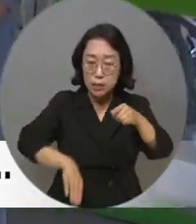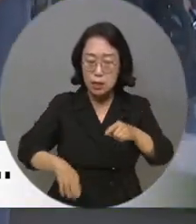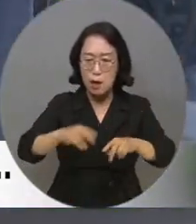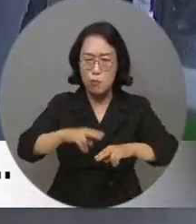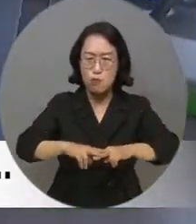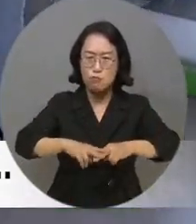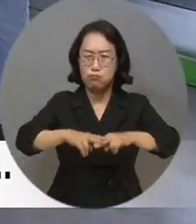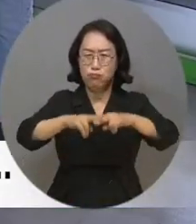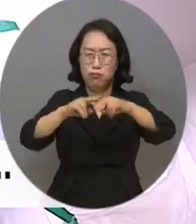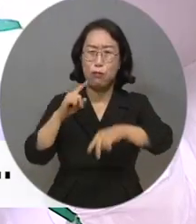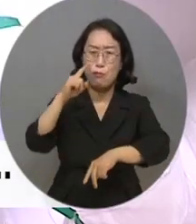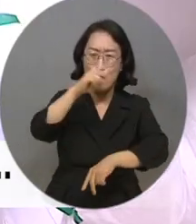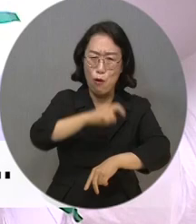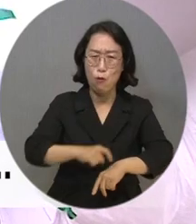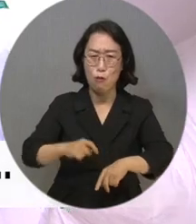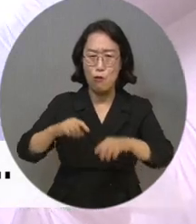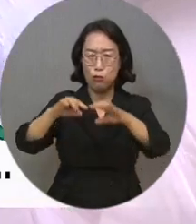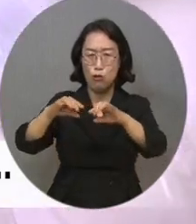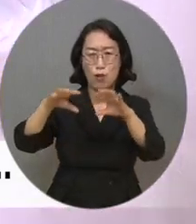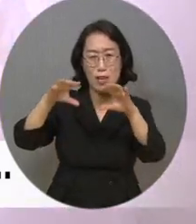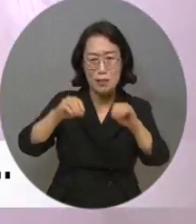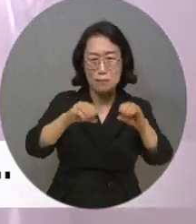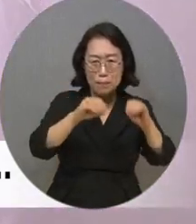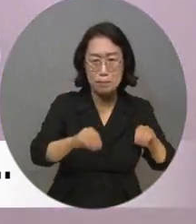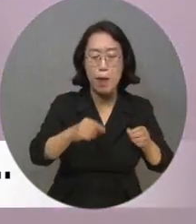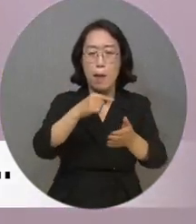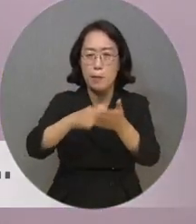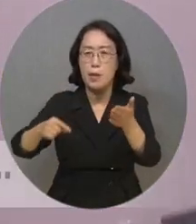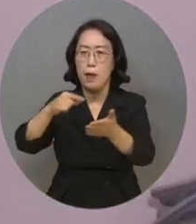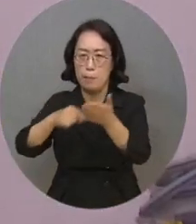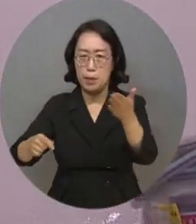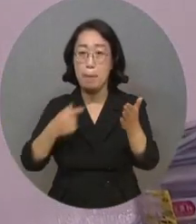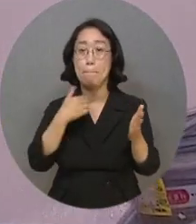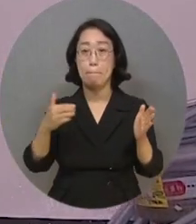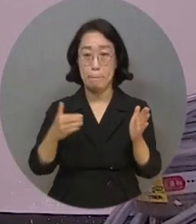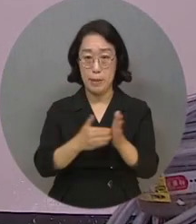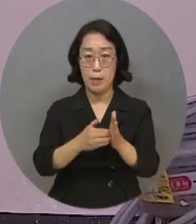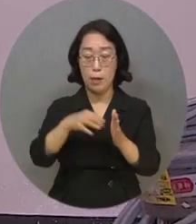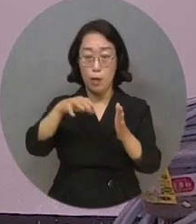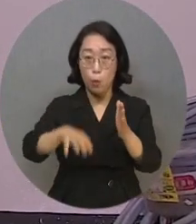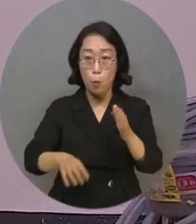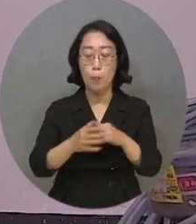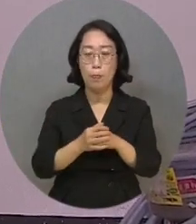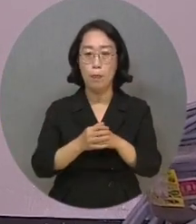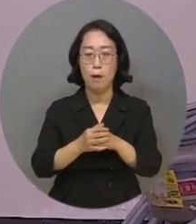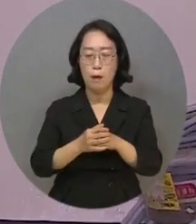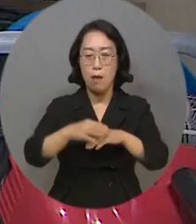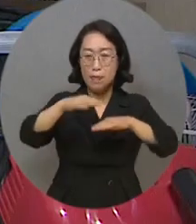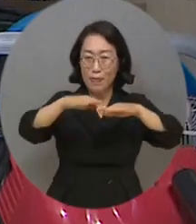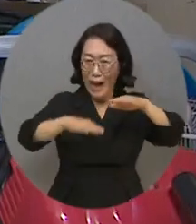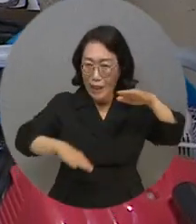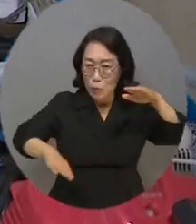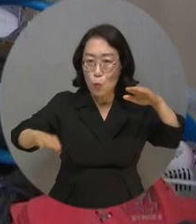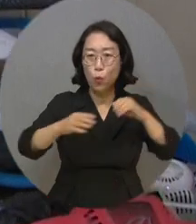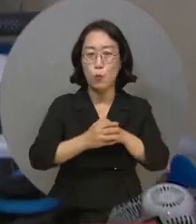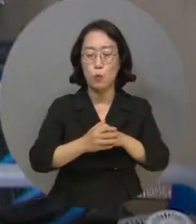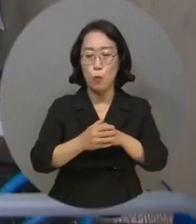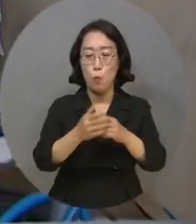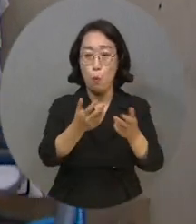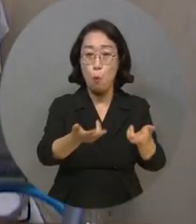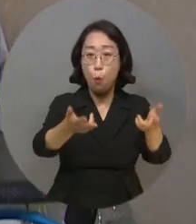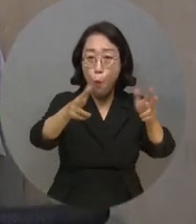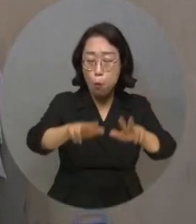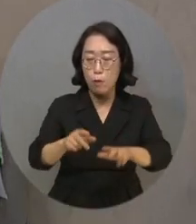가득 차고 전기가 끊기는 등 침수피해를 겪었습니다 이곳은 상대적으로 지대가 낮고 보라매공원